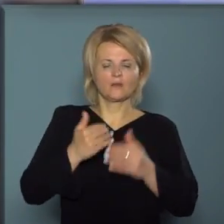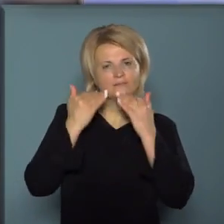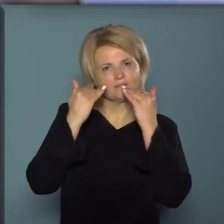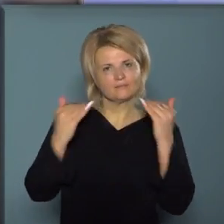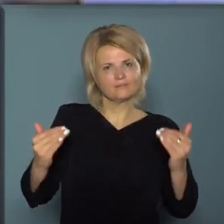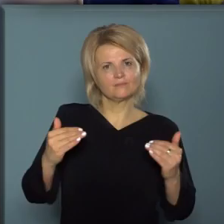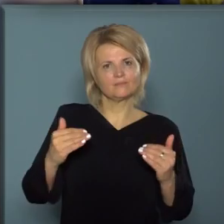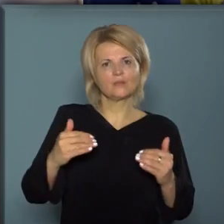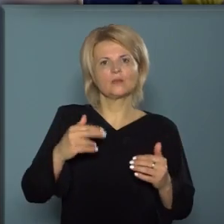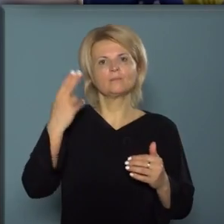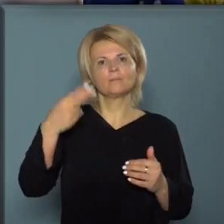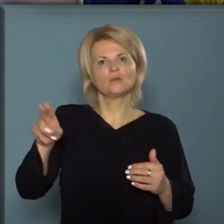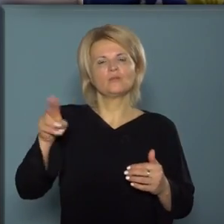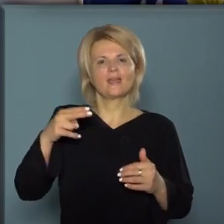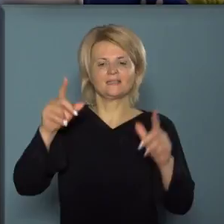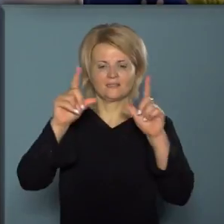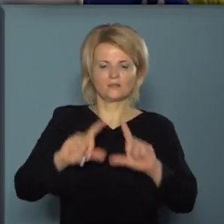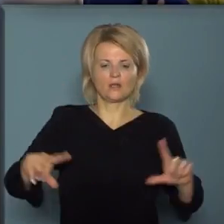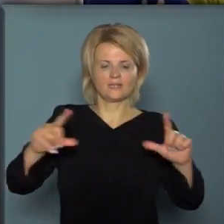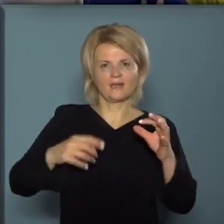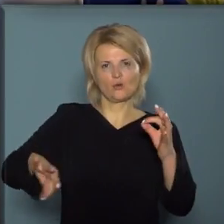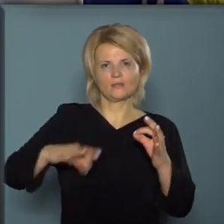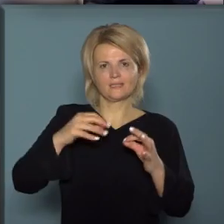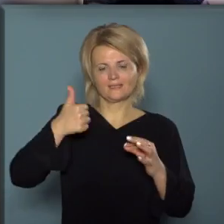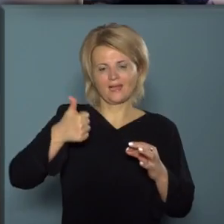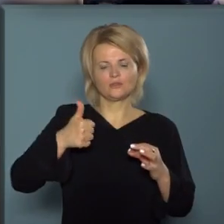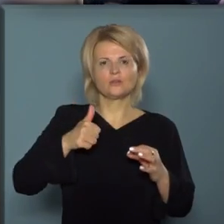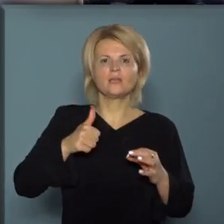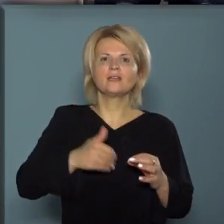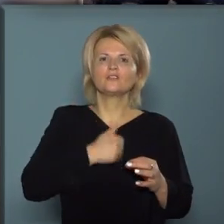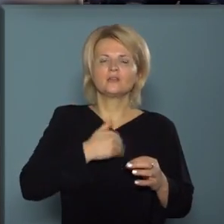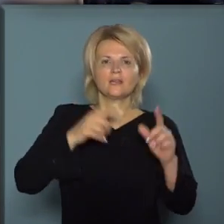iskola művésztanárai a legutóbbi koncertjükön. Elsőként a suli